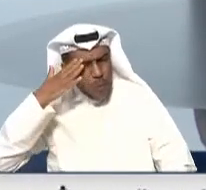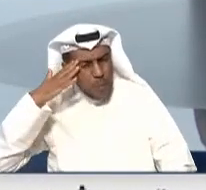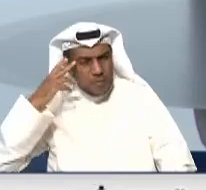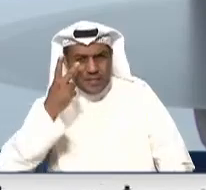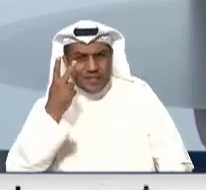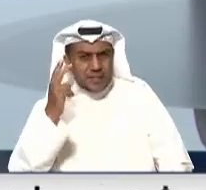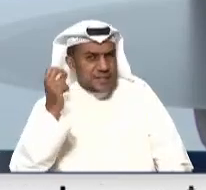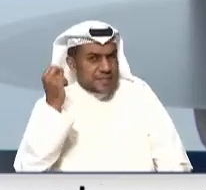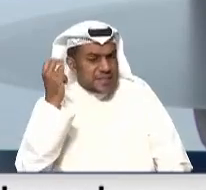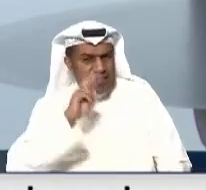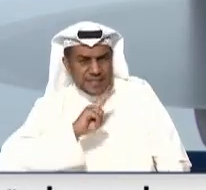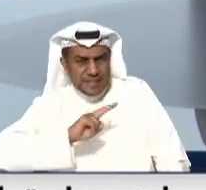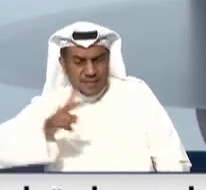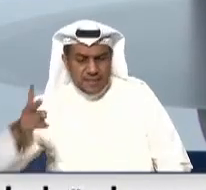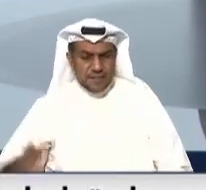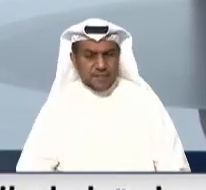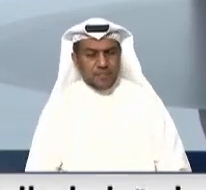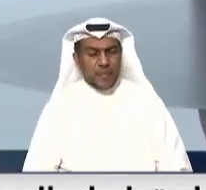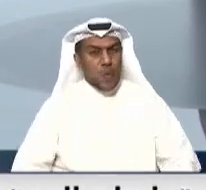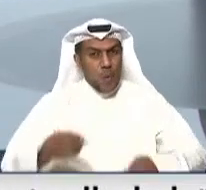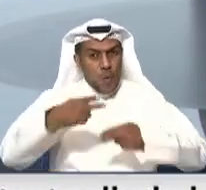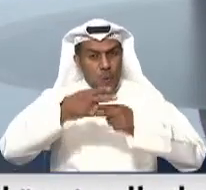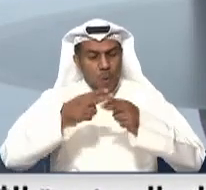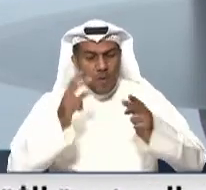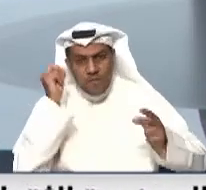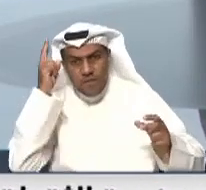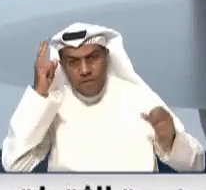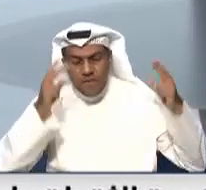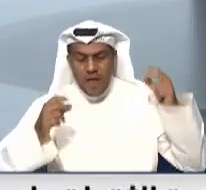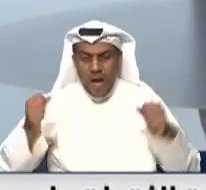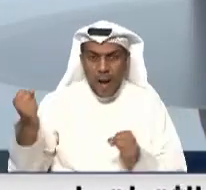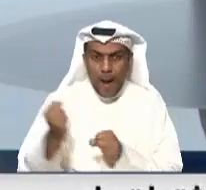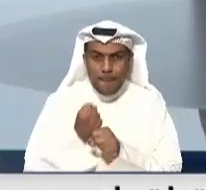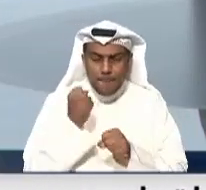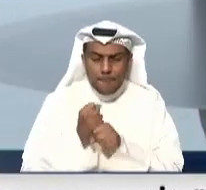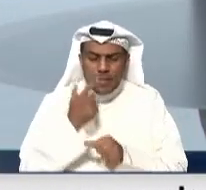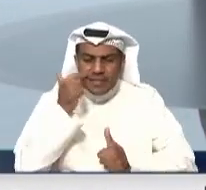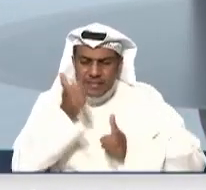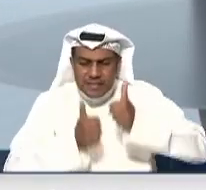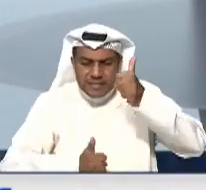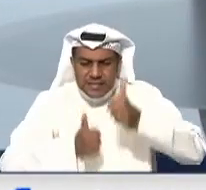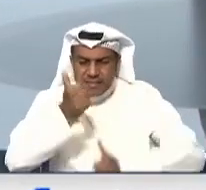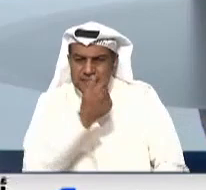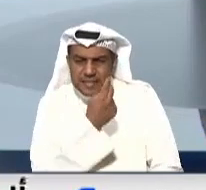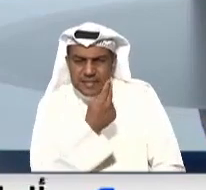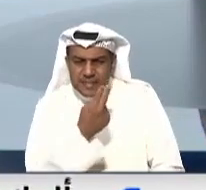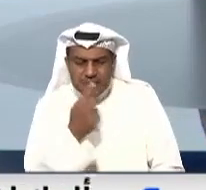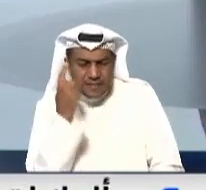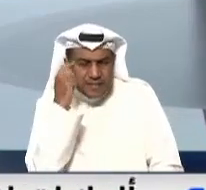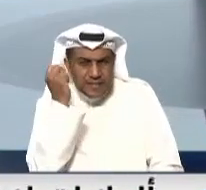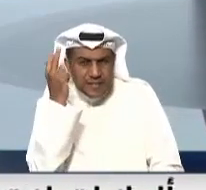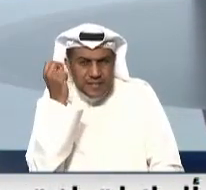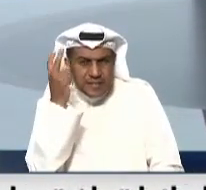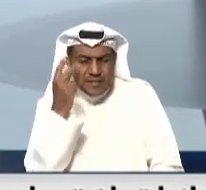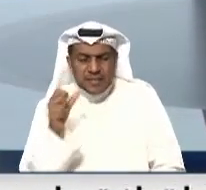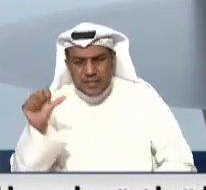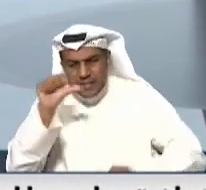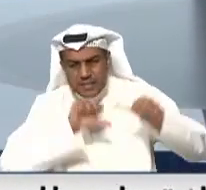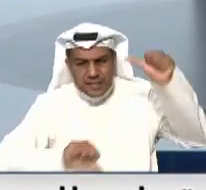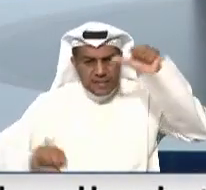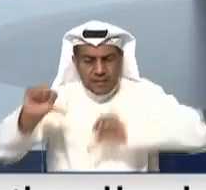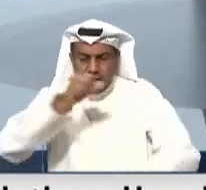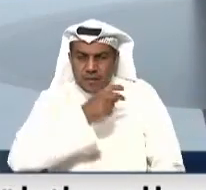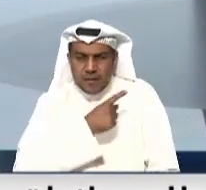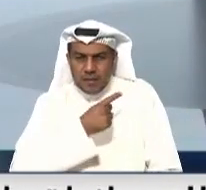المختلفة. واستعرض مبتكرو الكويت تجاربهم الناجحة من خلال مشاريعهم واختراعاتهم المختلفة،